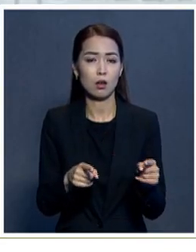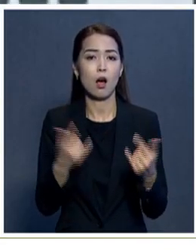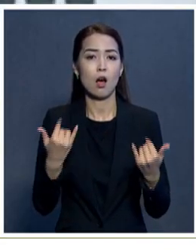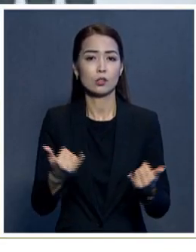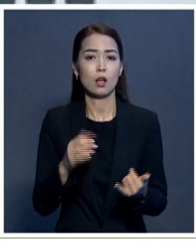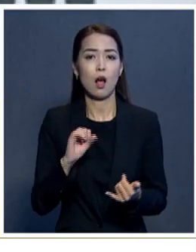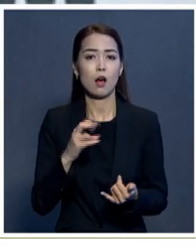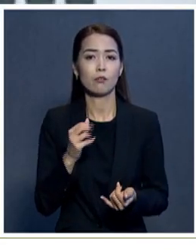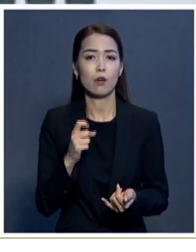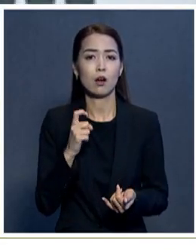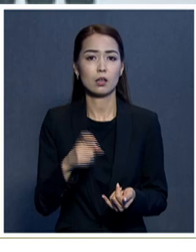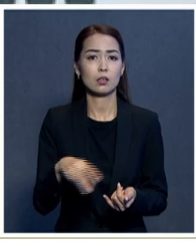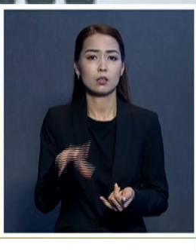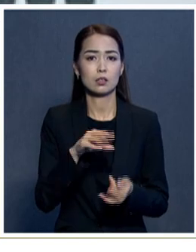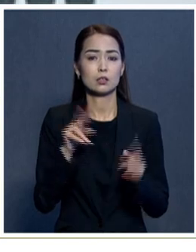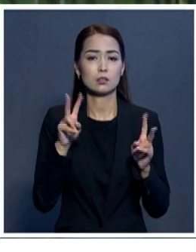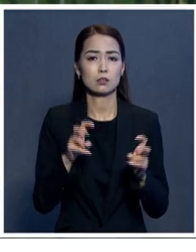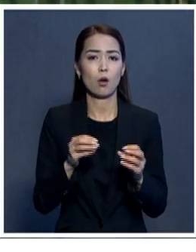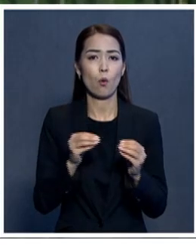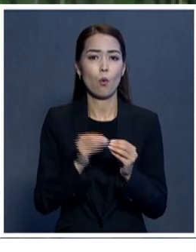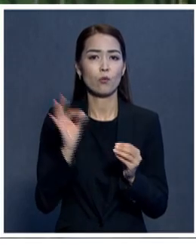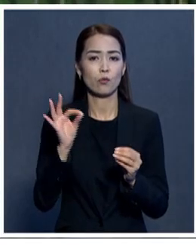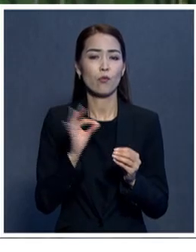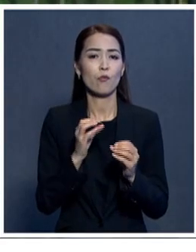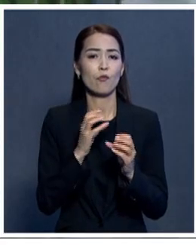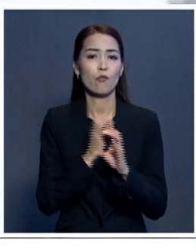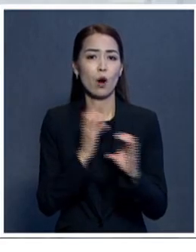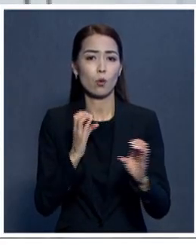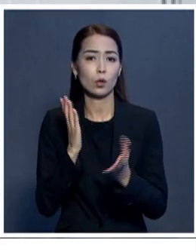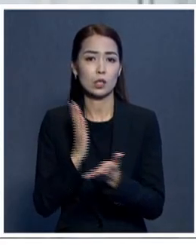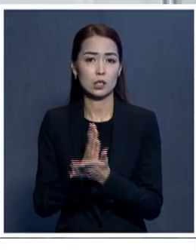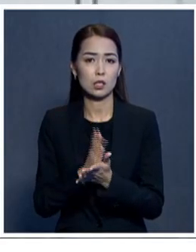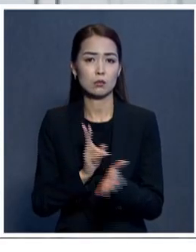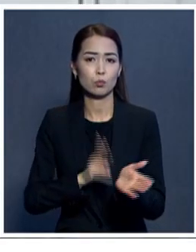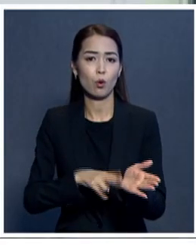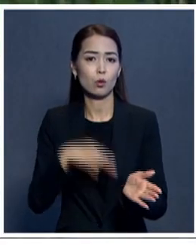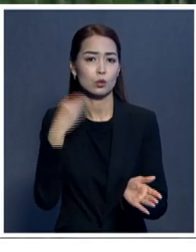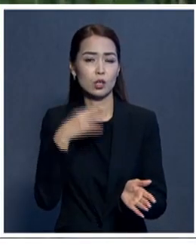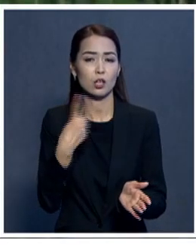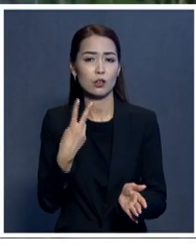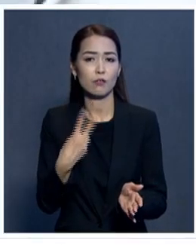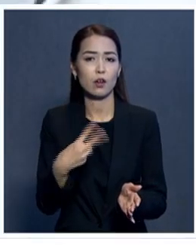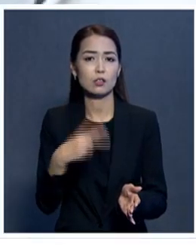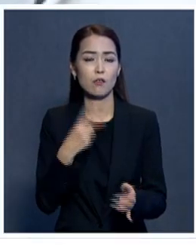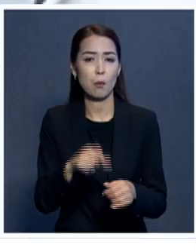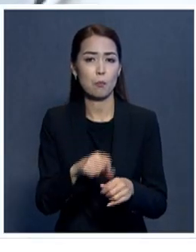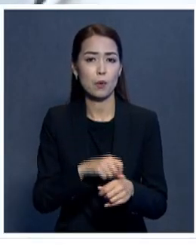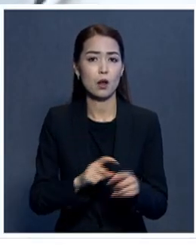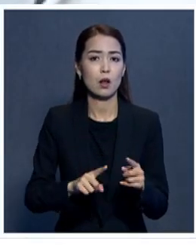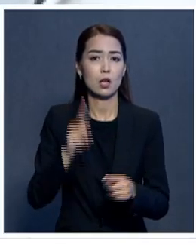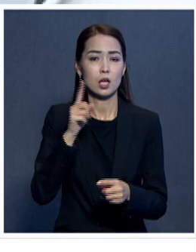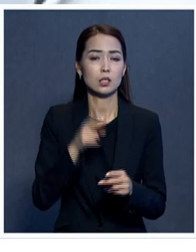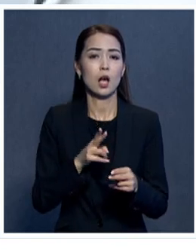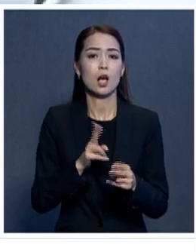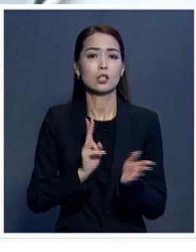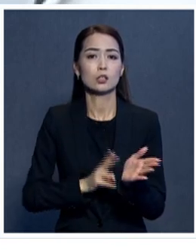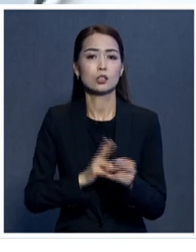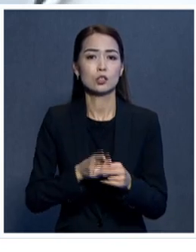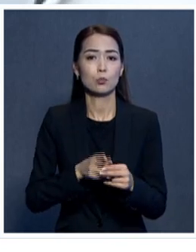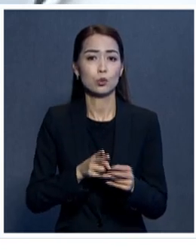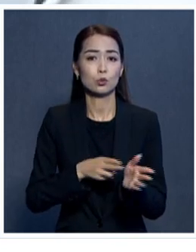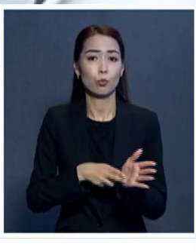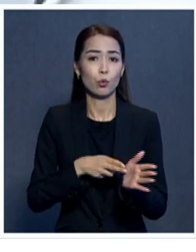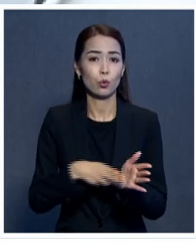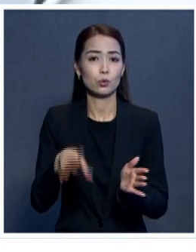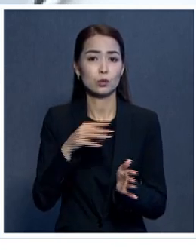деп аталатын пойыздың 10 вагоны бар. Локомотивінің ұзындығы 22 метр. Теміржол көлігінің тағы бір ерекшелігі, онда 3